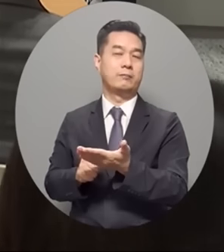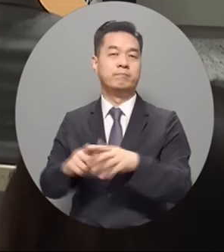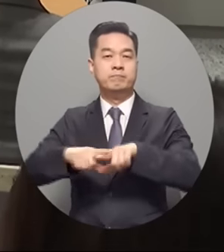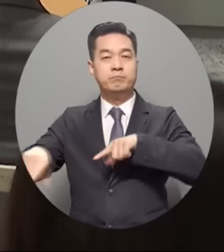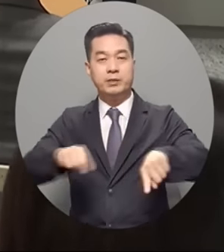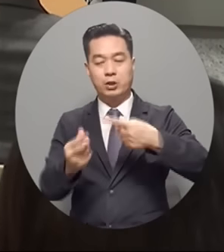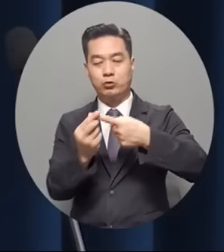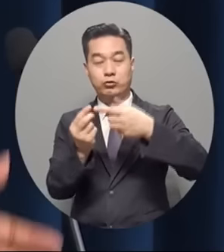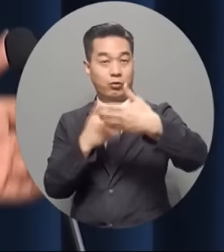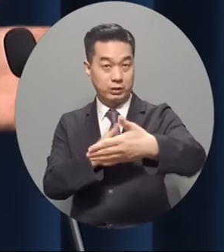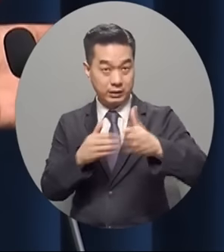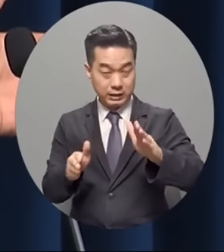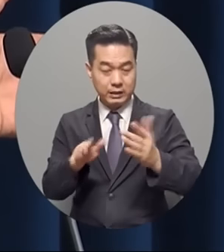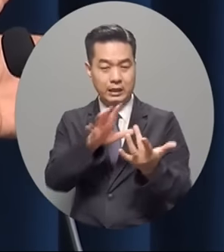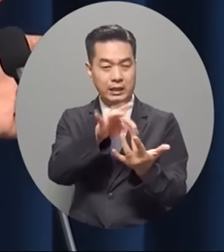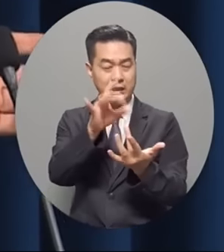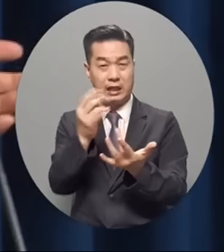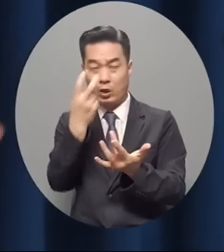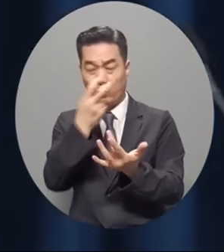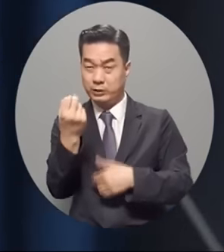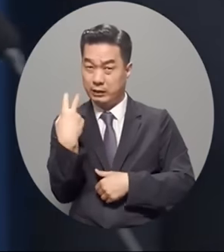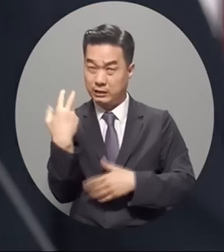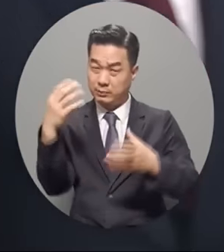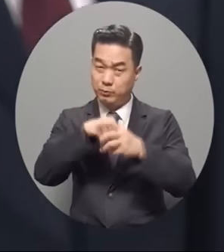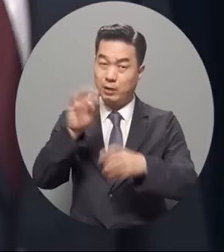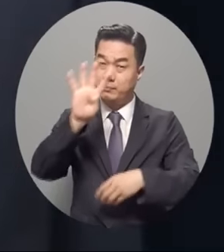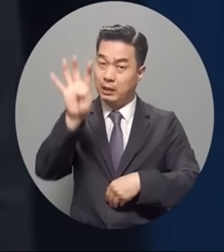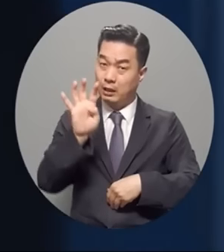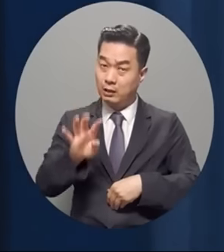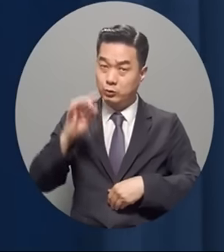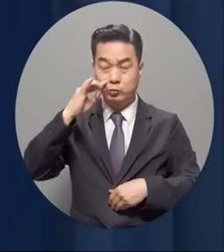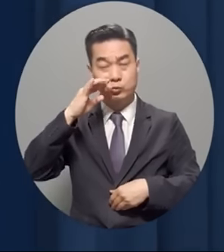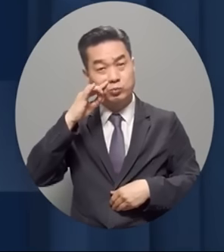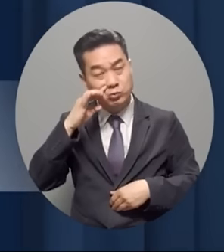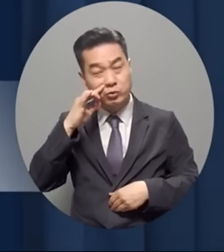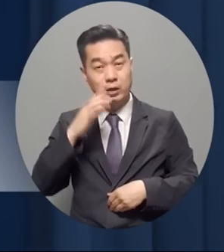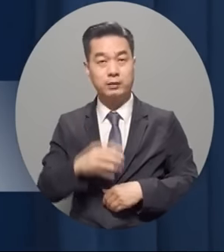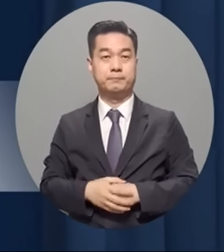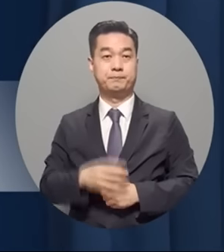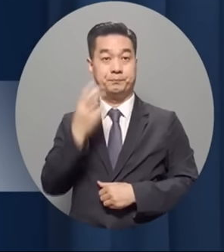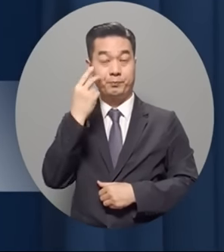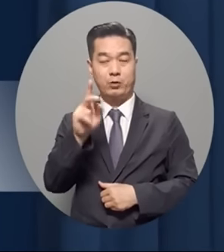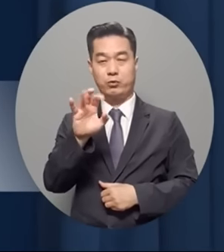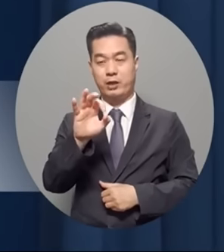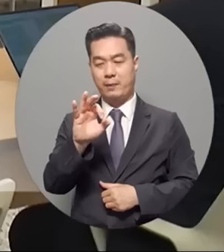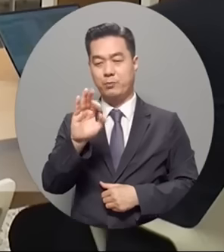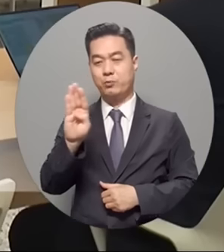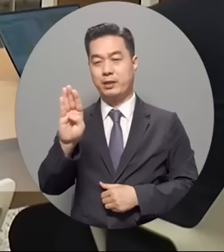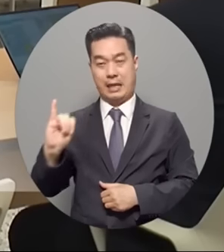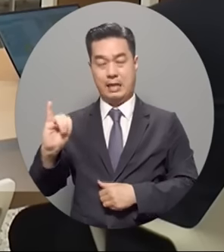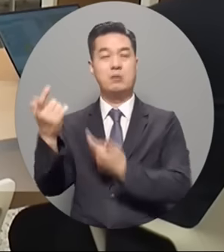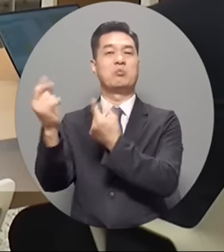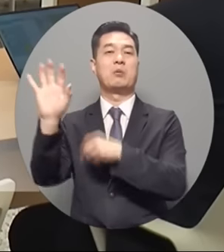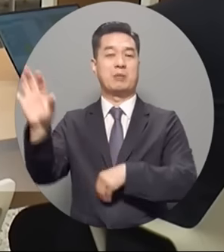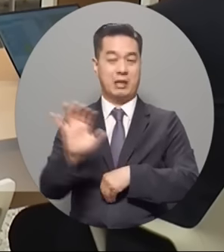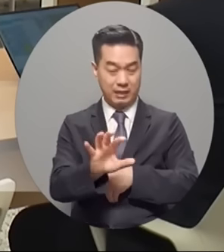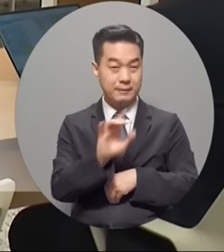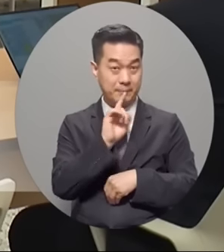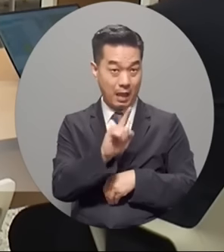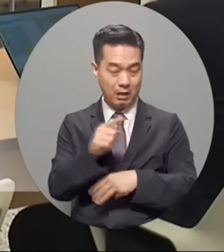민정수석실이 인사검증을 다시 부활할지도 관심 사안입니다. 미국 FBI처럼 하겠다며 윤석열 정부